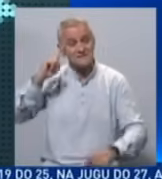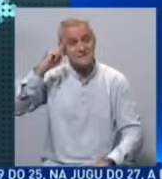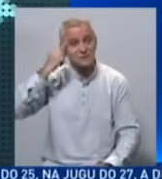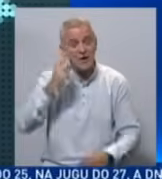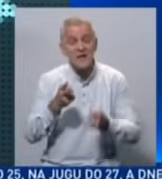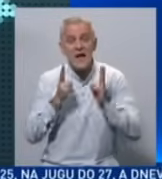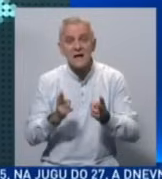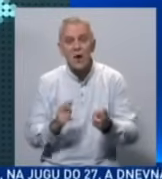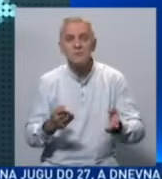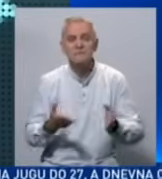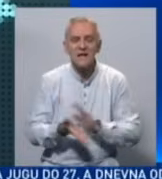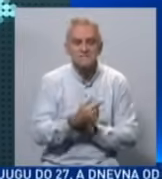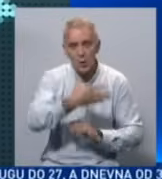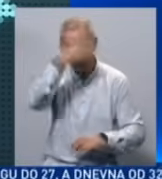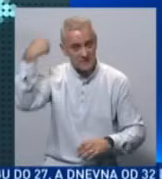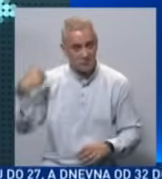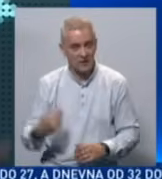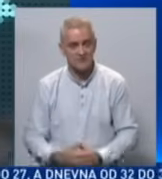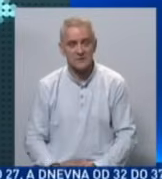se izbjegao zaborav